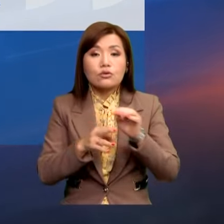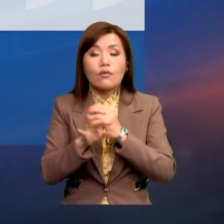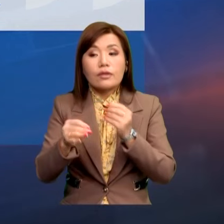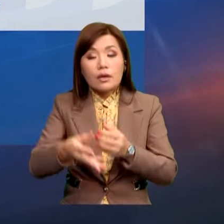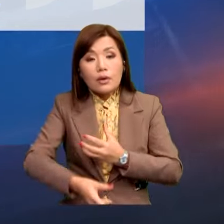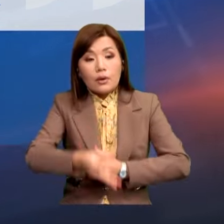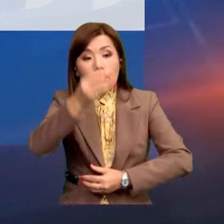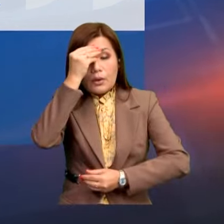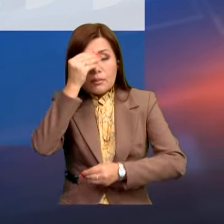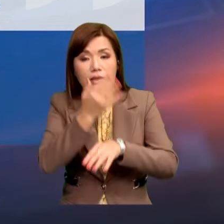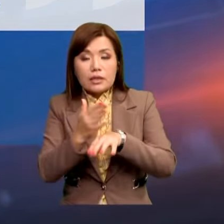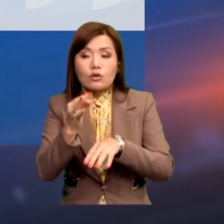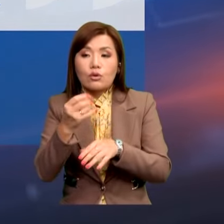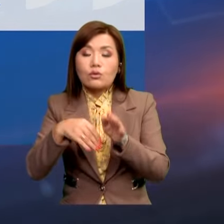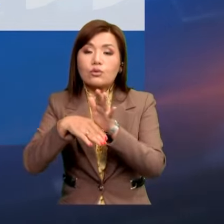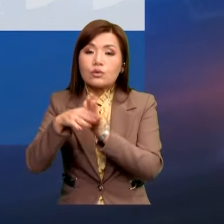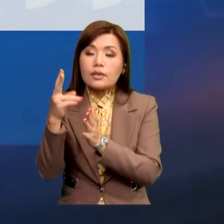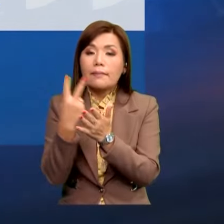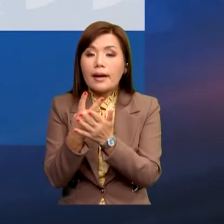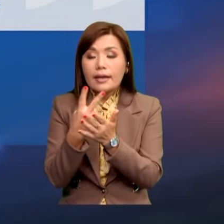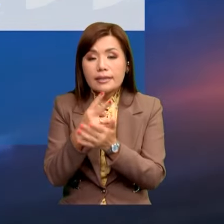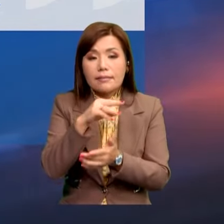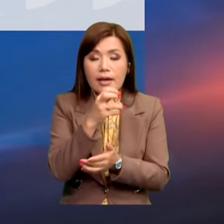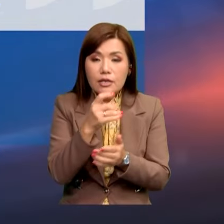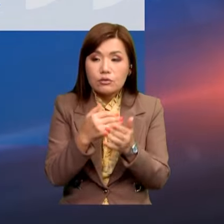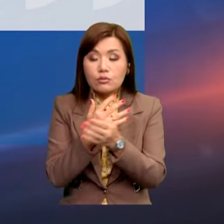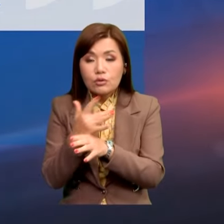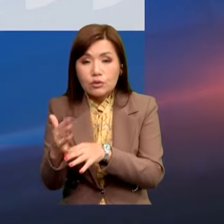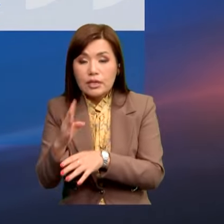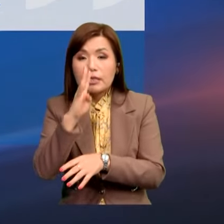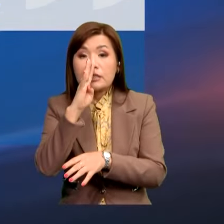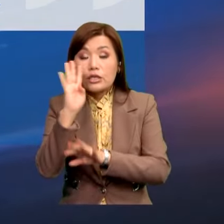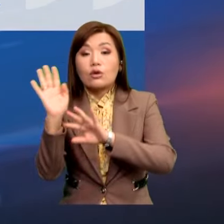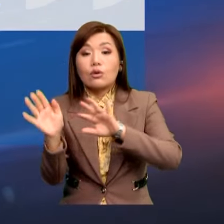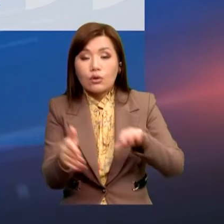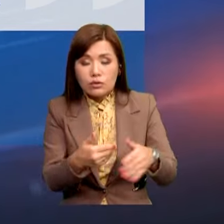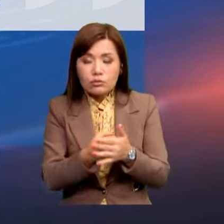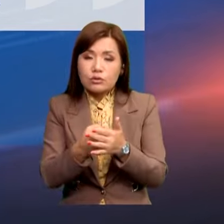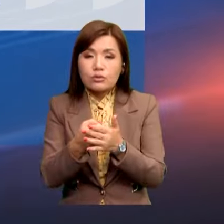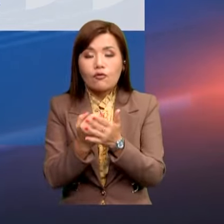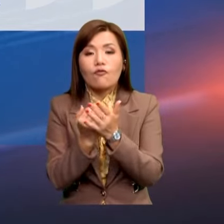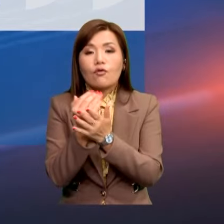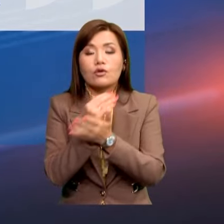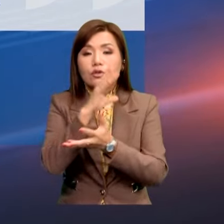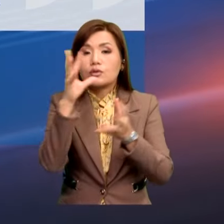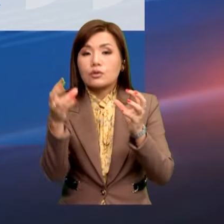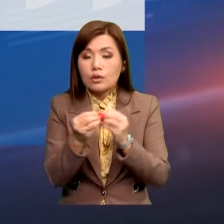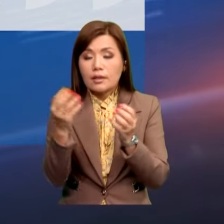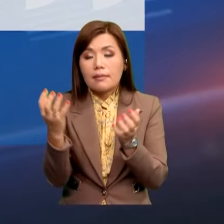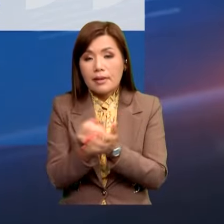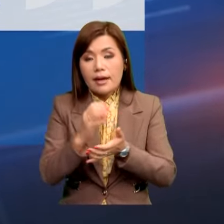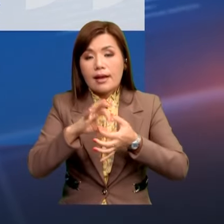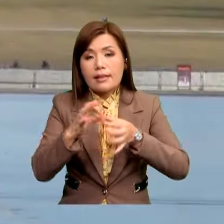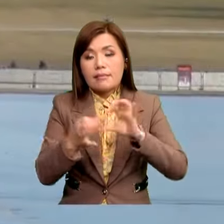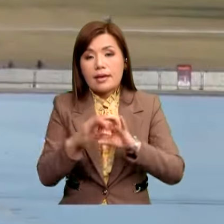уроки после Олимпиады в Токио, улучшить наши показатели в Париже. Уверен, что через 4 года мы добьемся более высоких результатов на Олимпиаде